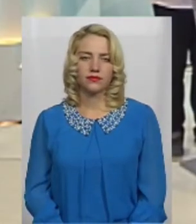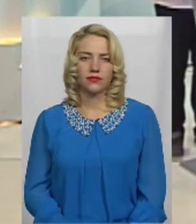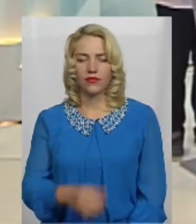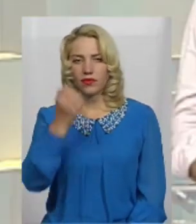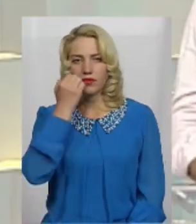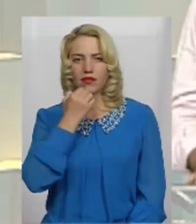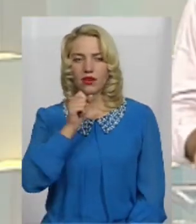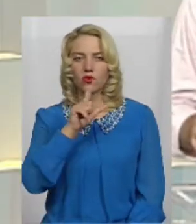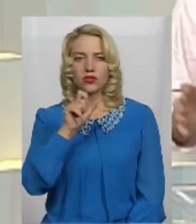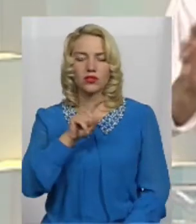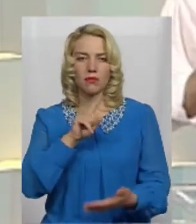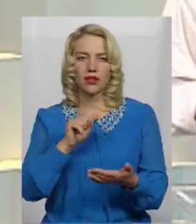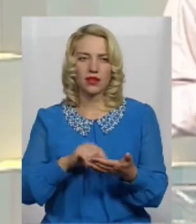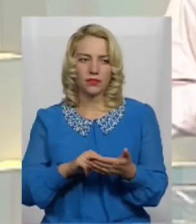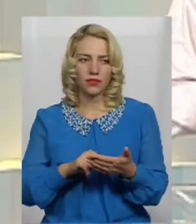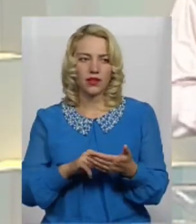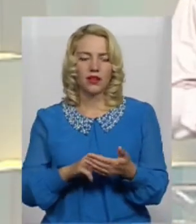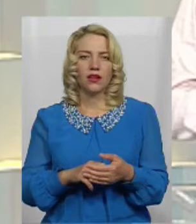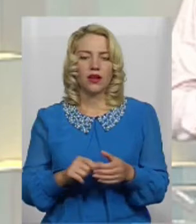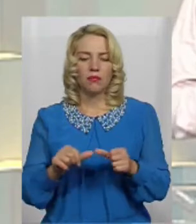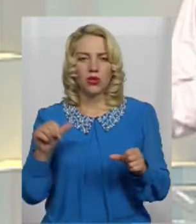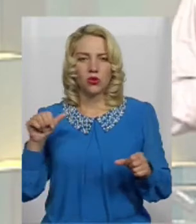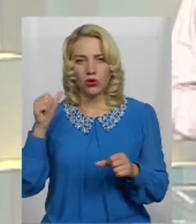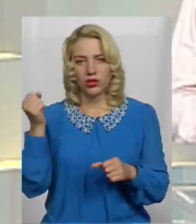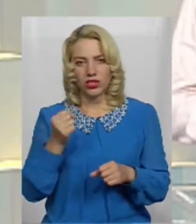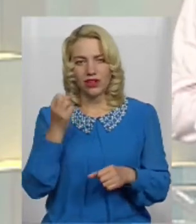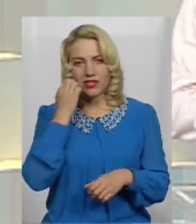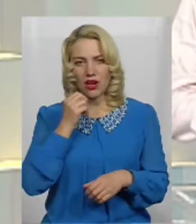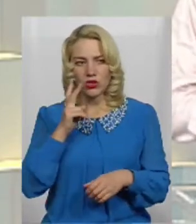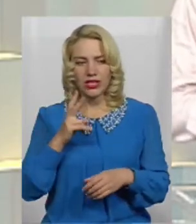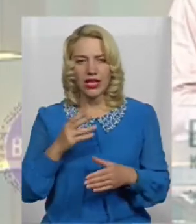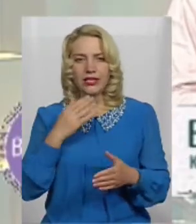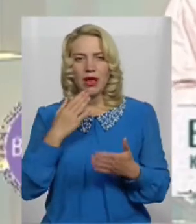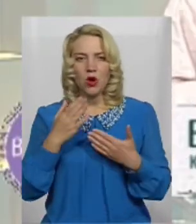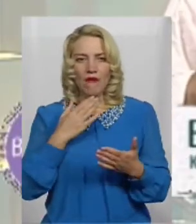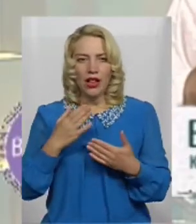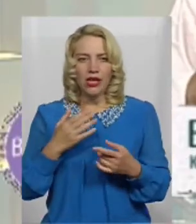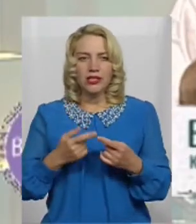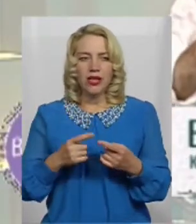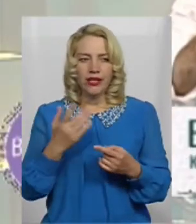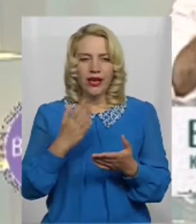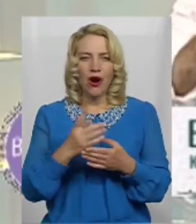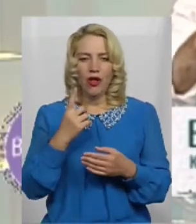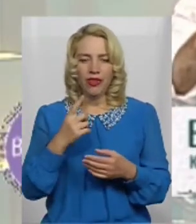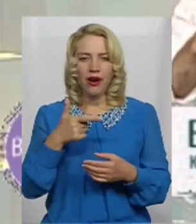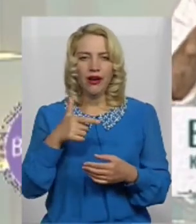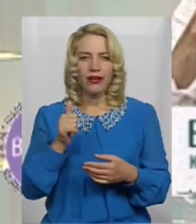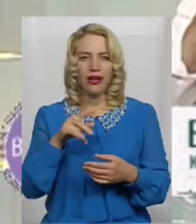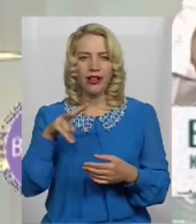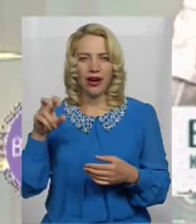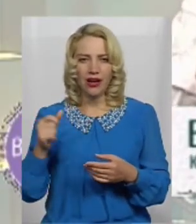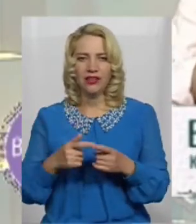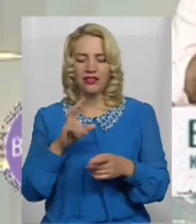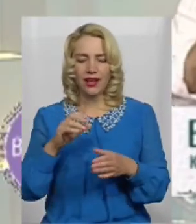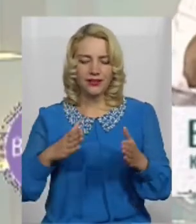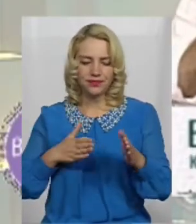Дякую за запитання. Власне, минулого тижня в Старокостянтинові спілкувалися, є одна гілка,